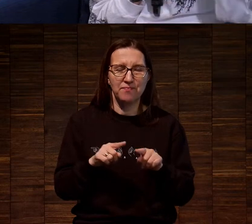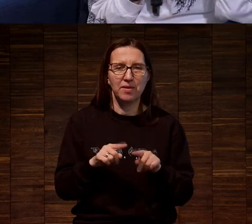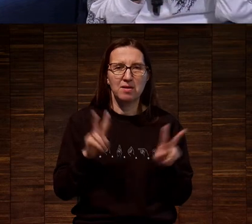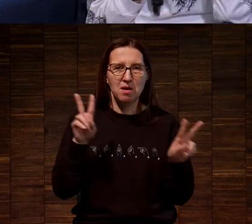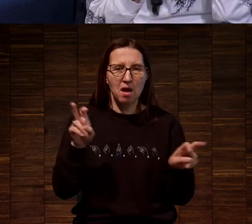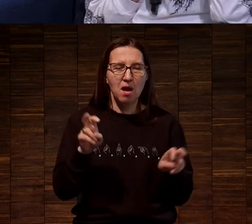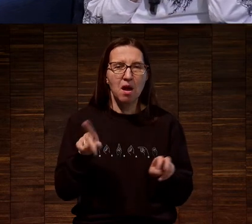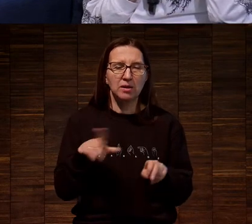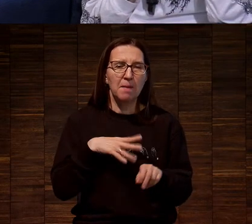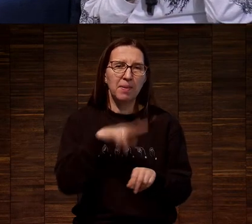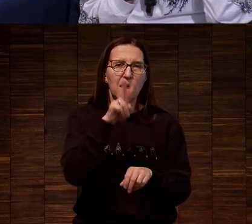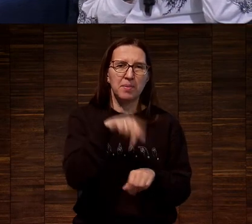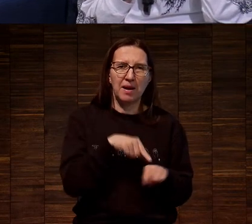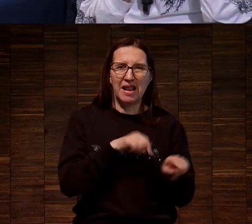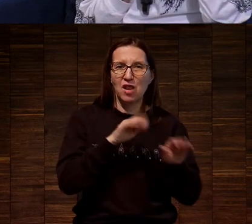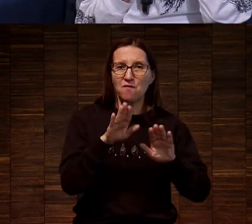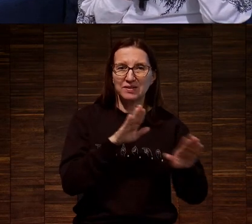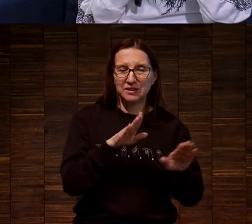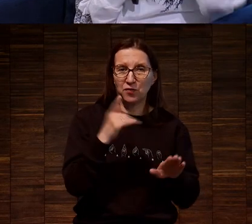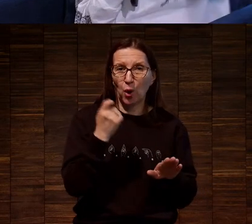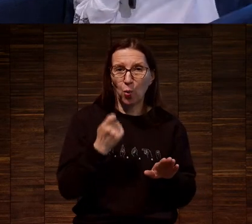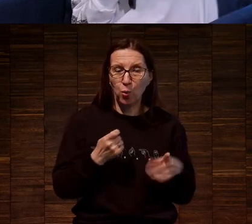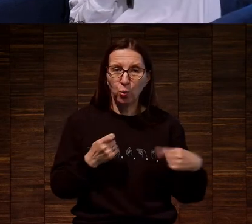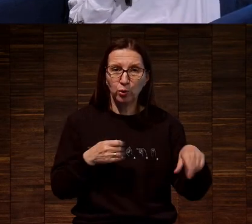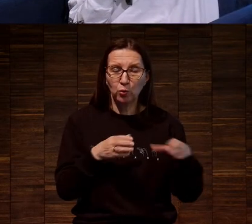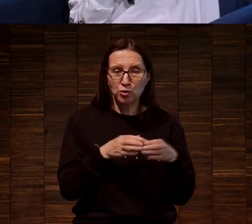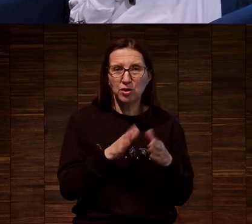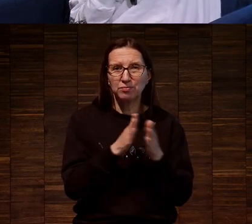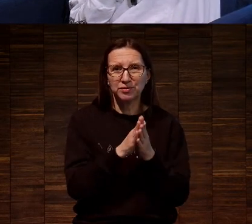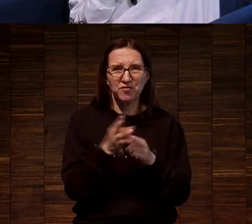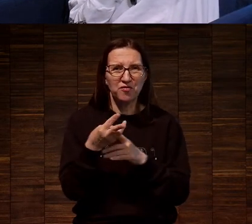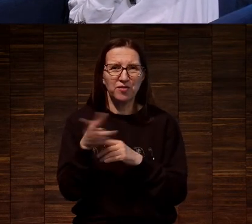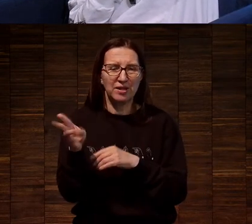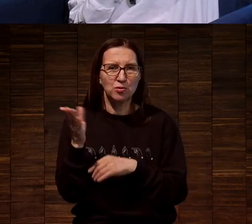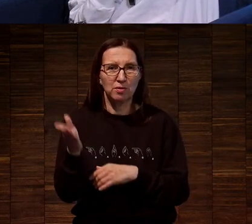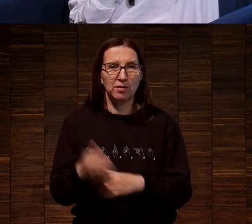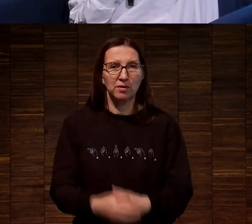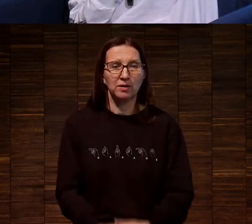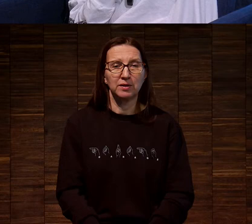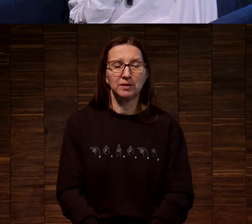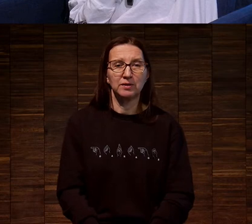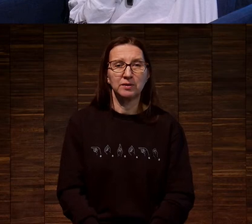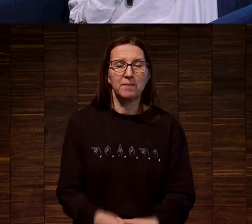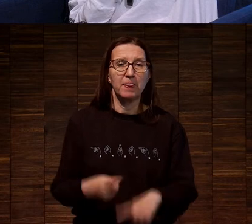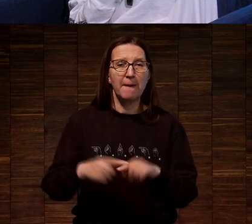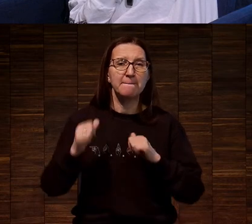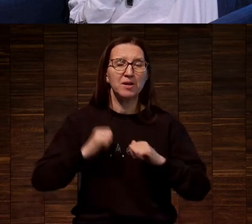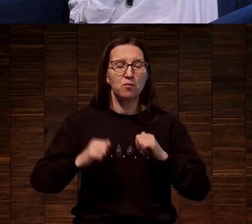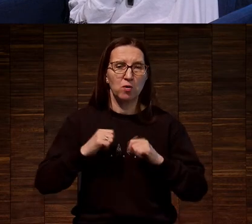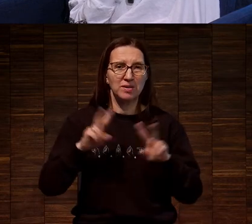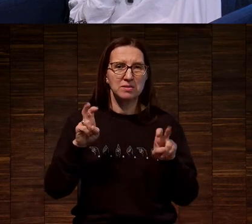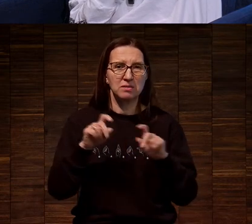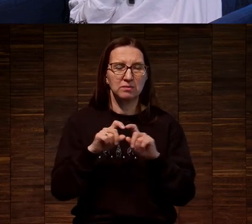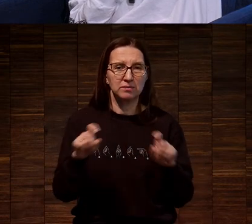параллельной там тоже выставкой художников. А включи, пожалуйста, видео как перформанс.